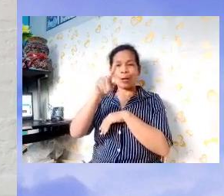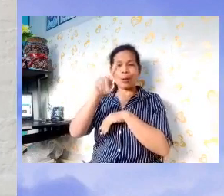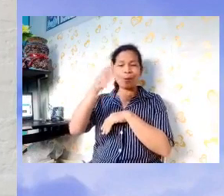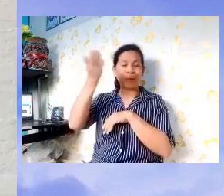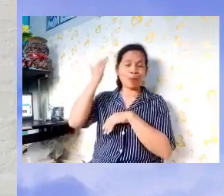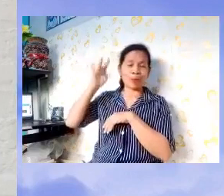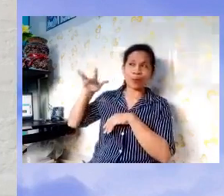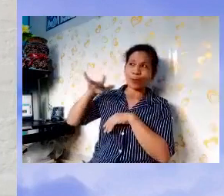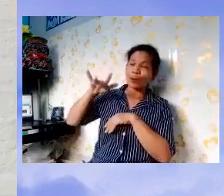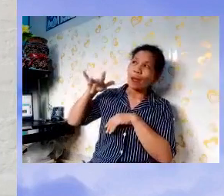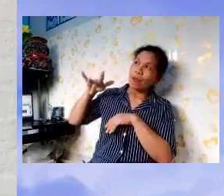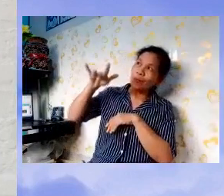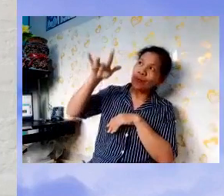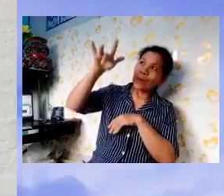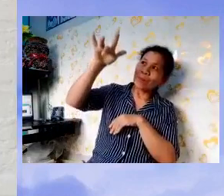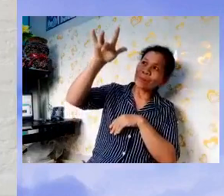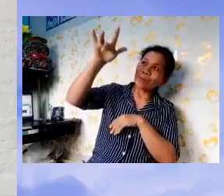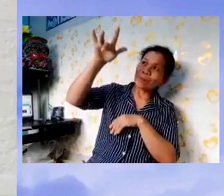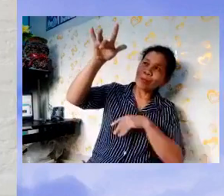sa kwento,